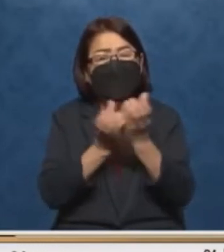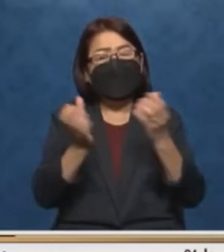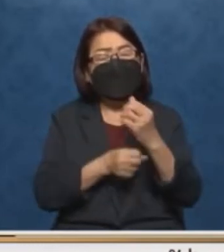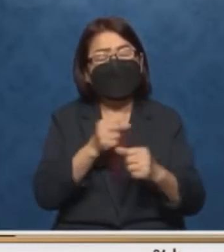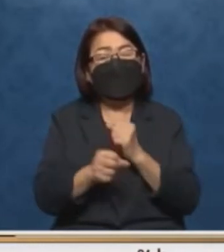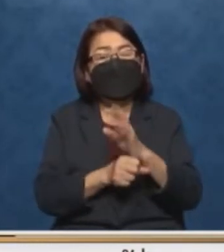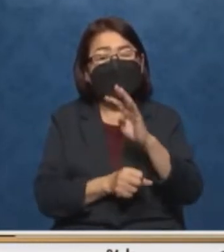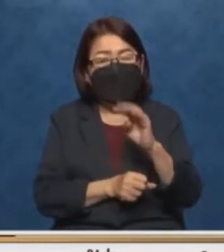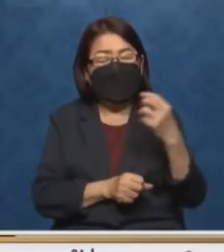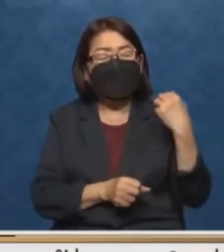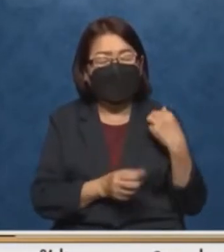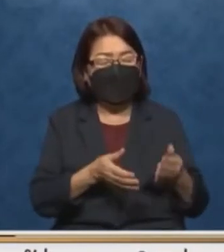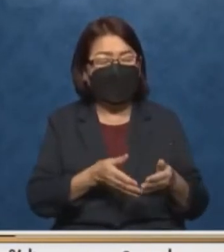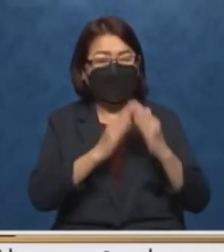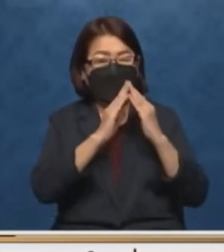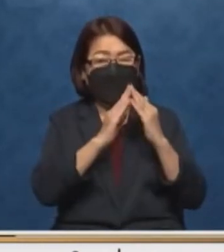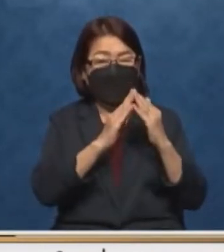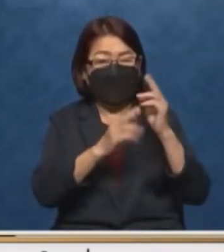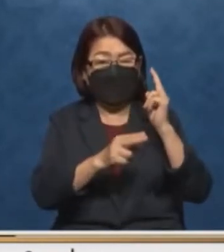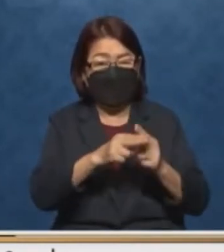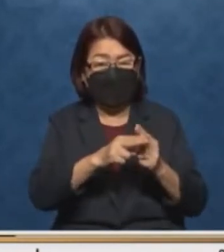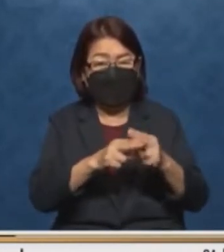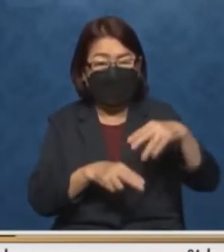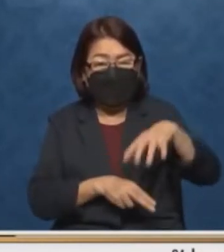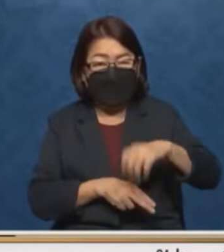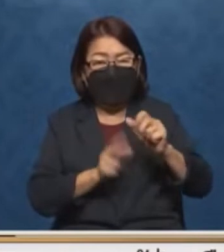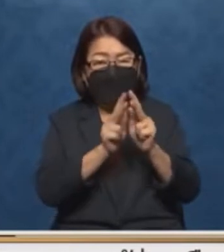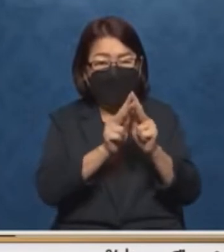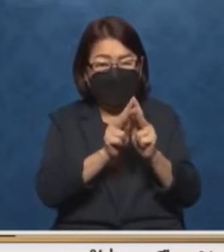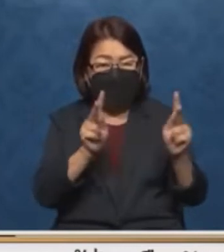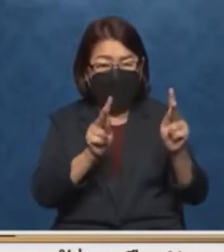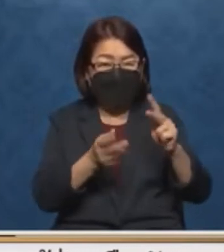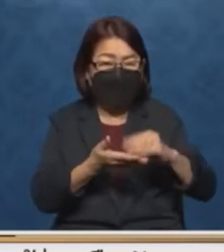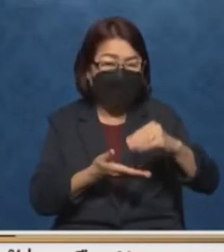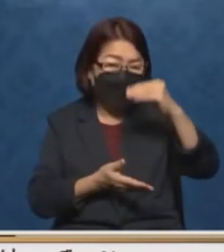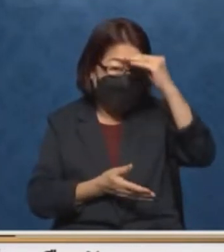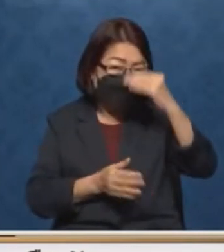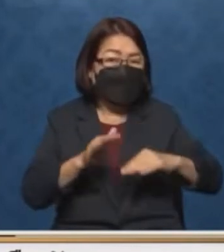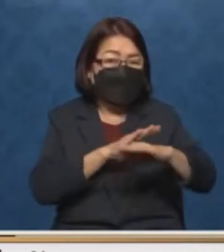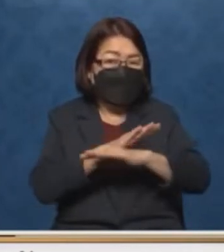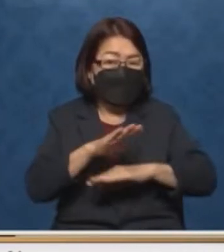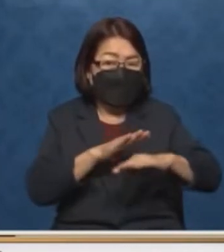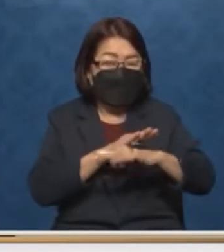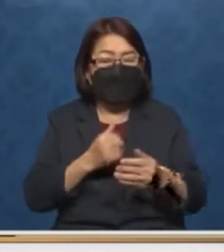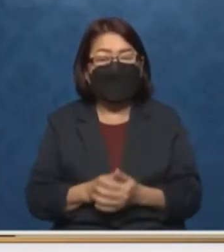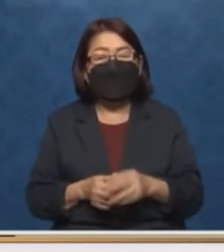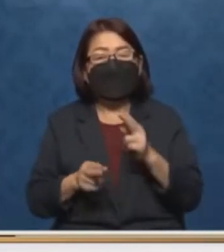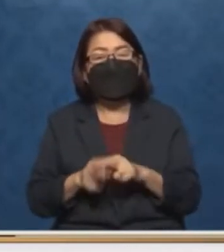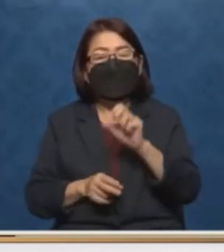การจัดตั้งหน่วยงานที่เรียกว่าสำนักงานและคณะกรรมการสึกการศึกษาขั้นพื้นฐานที่เรียกว่า